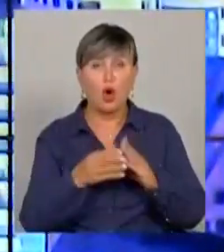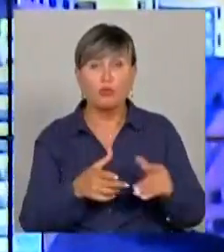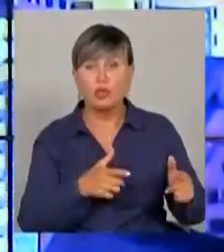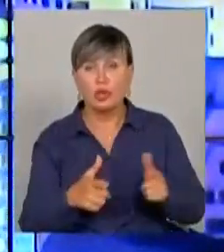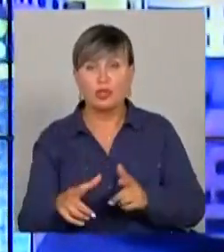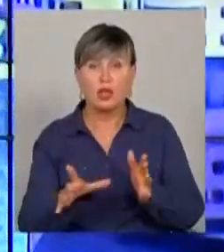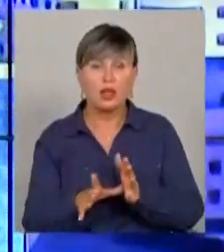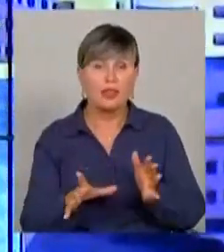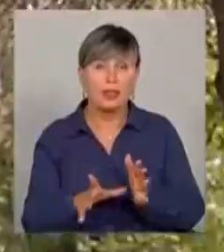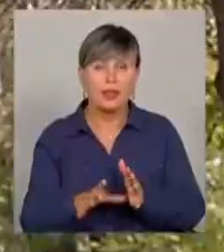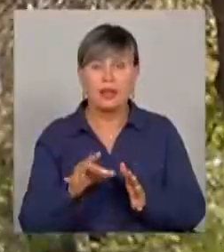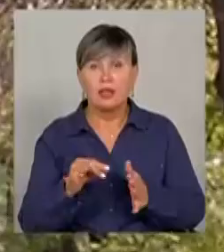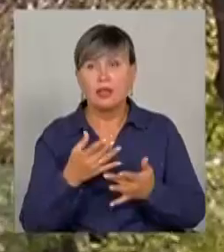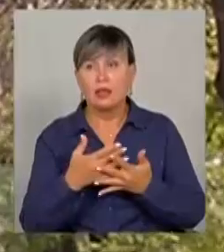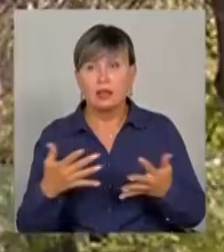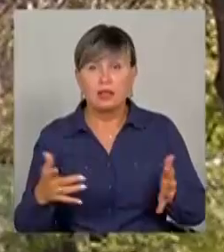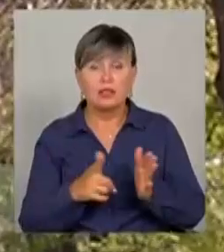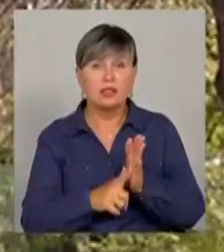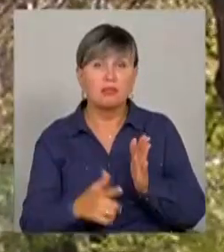готовность энергокомплекса и инженерных сетей